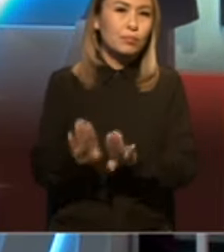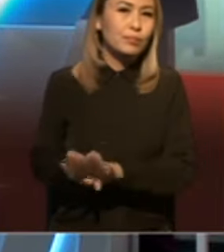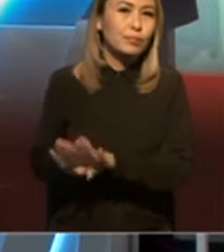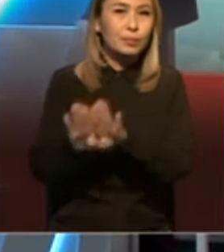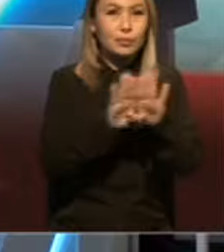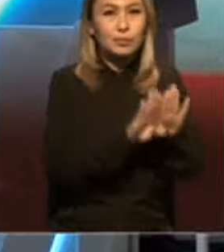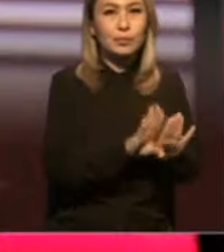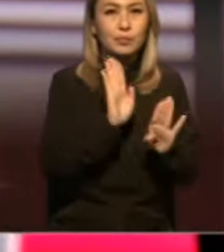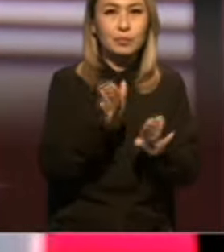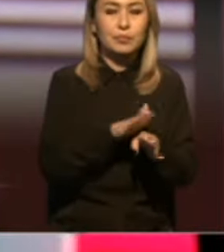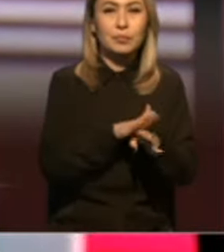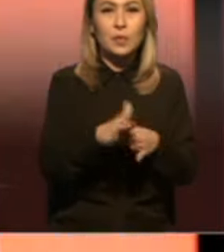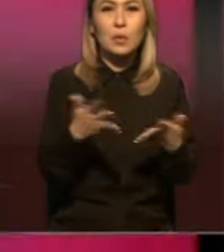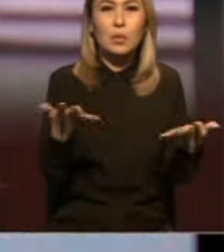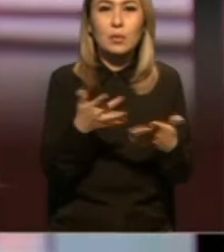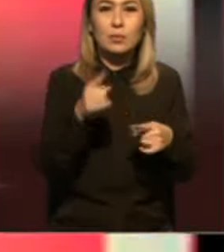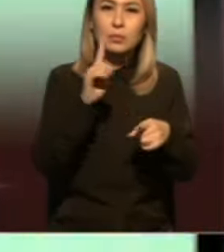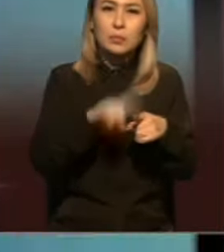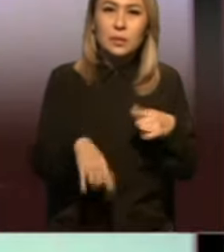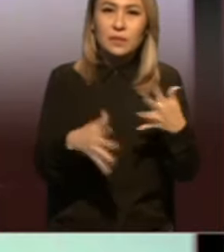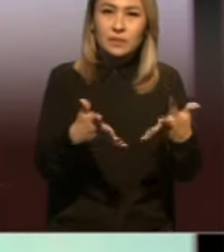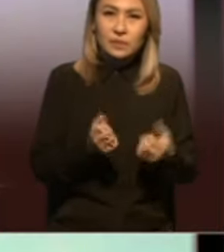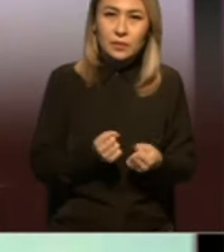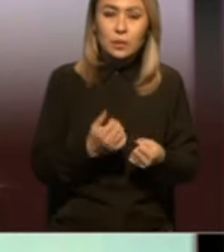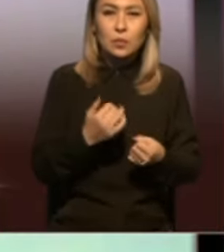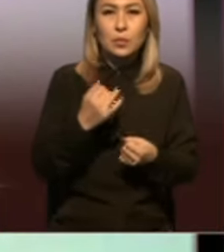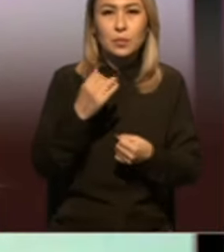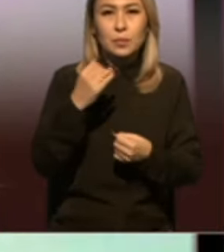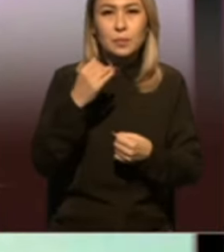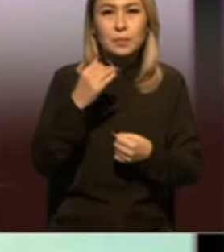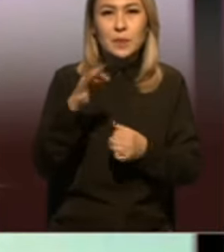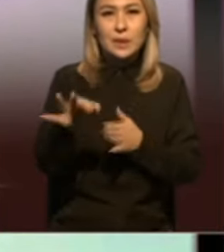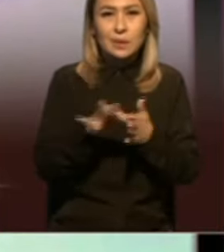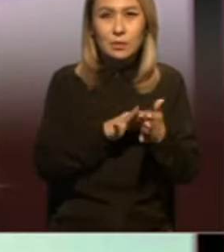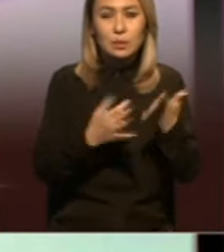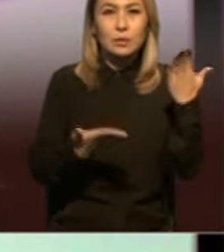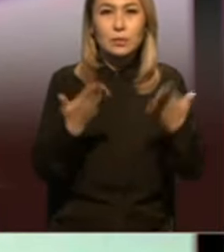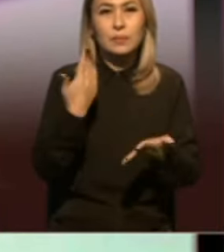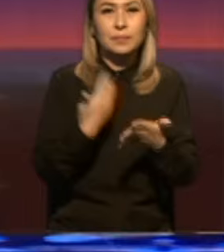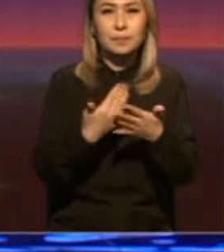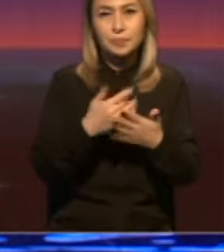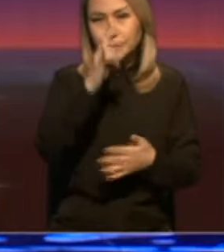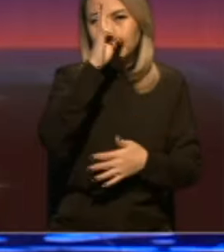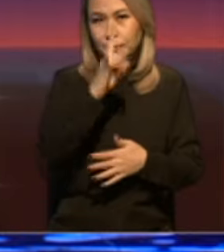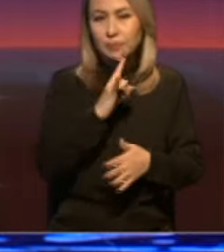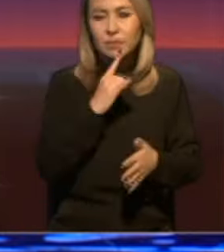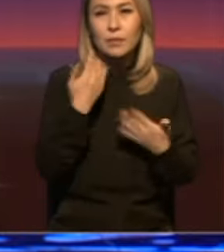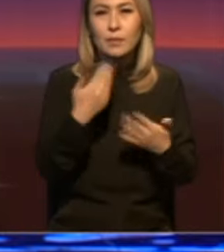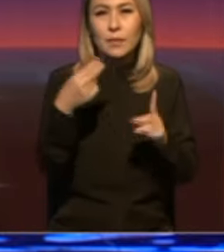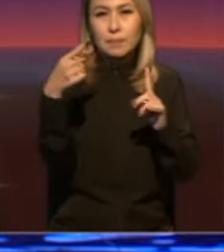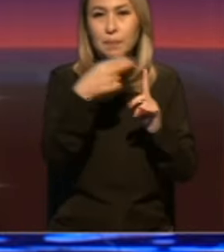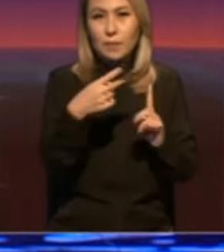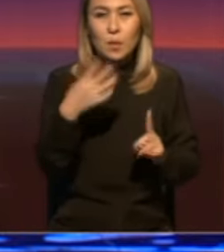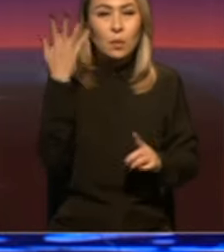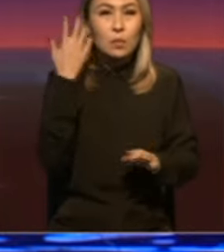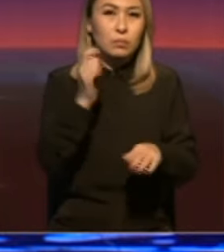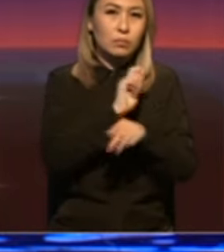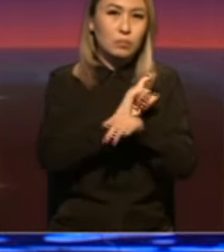Және осыны біз бірден қабылдағанымызда дұрыс шығар, қабылдағанымыз. Өйткені қараңыздаршы, Қазақстанның өзінде латын әліпбиі басталғалы